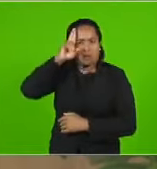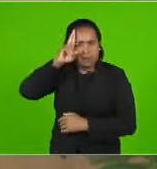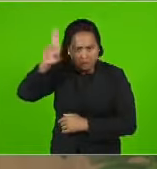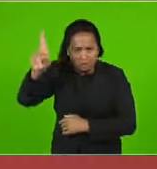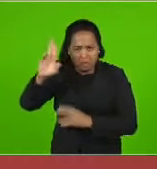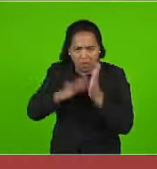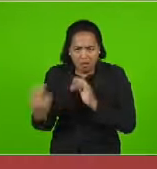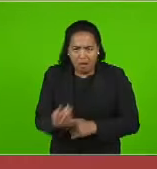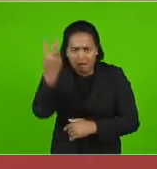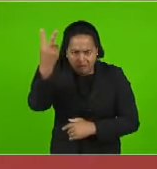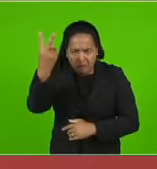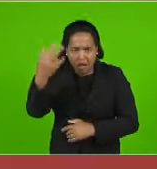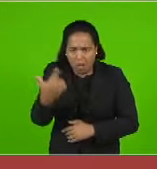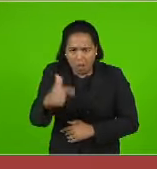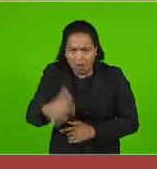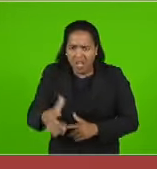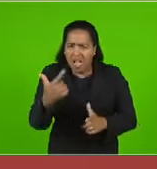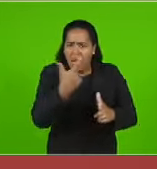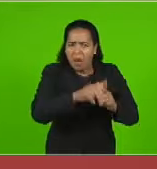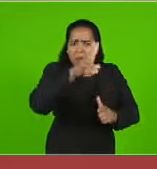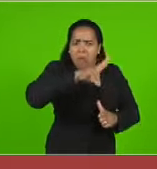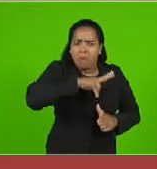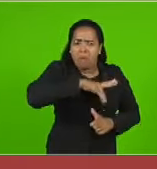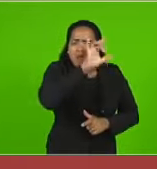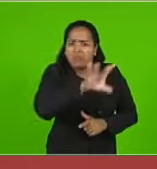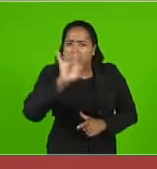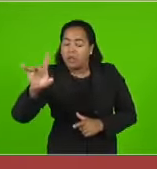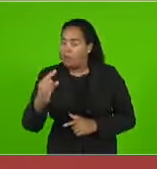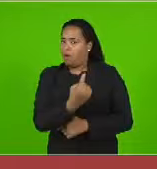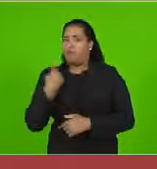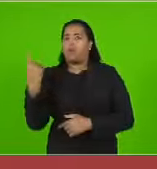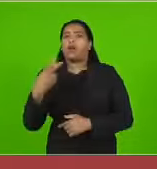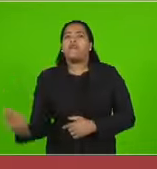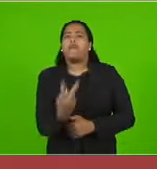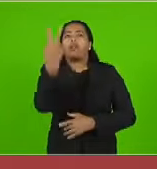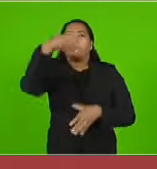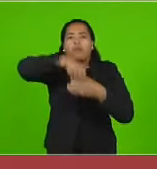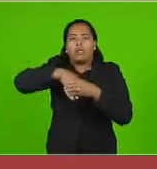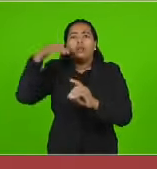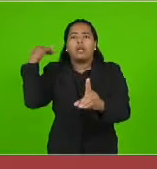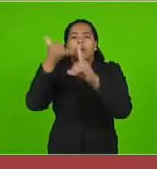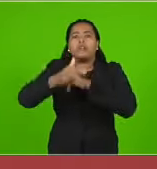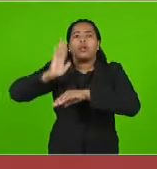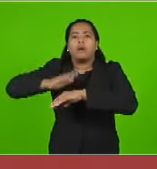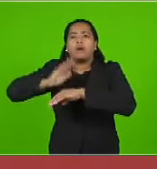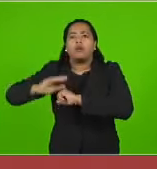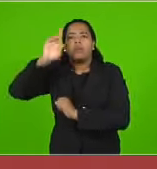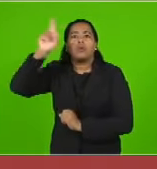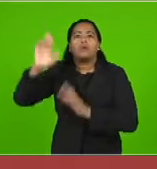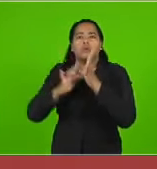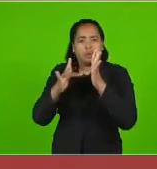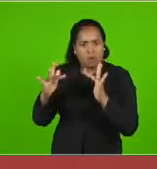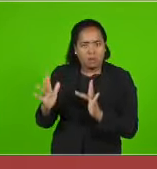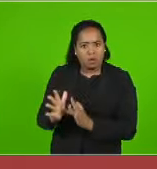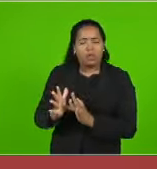Если Господь Иисус для вас ничего из себя не представляет, это ваши проблемы. Для нас его пророчество, оно